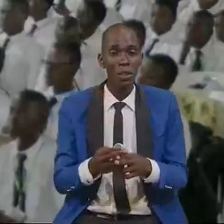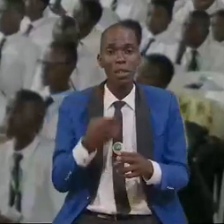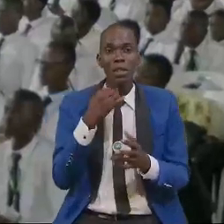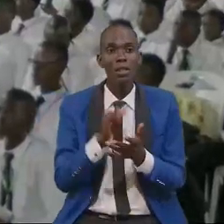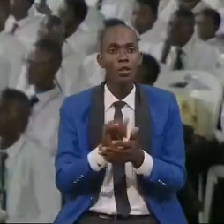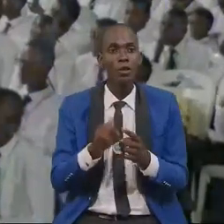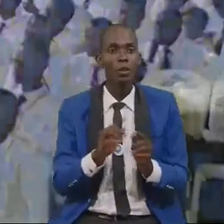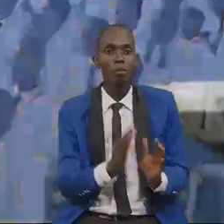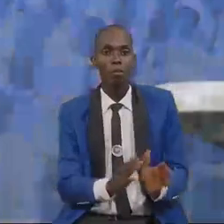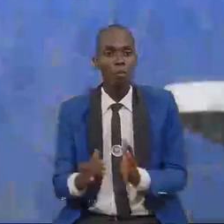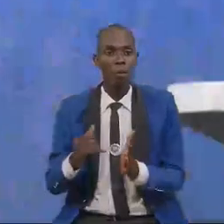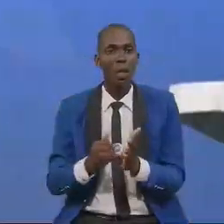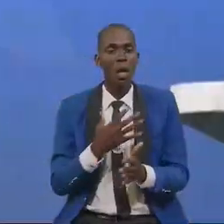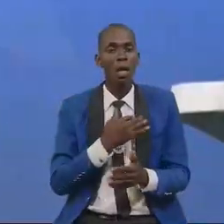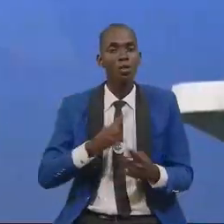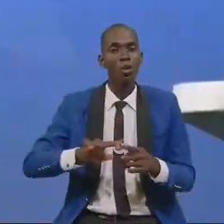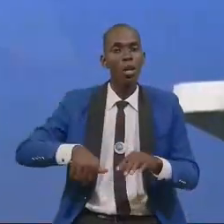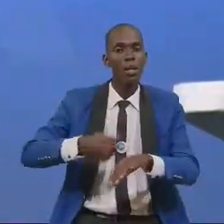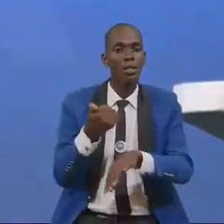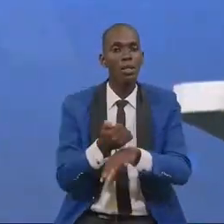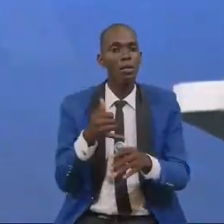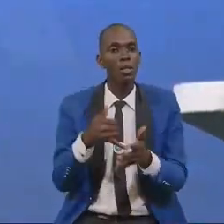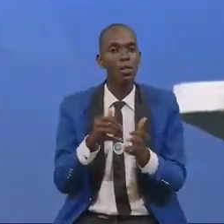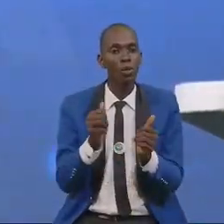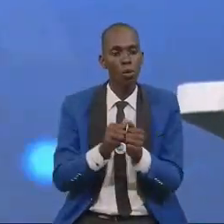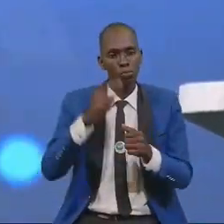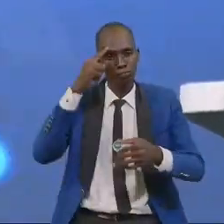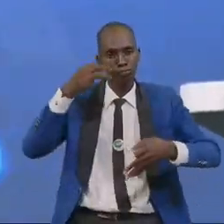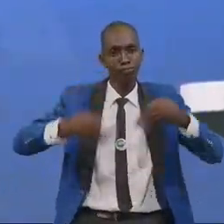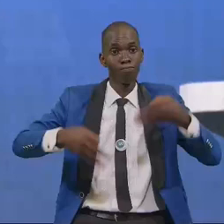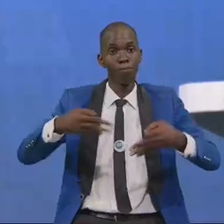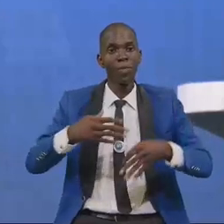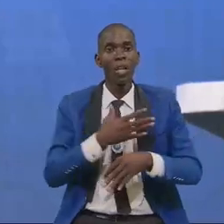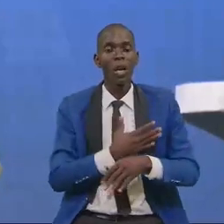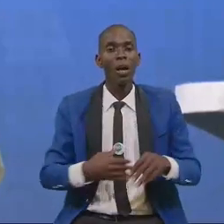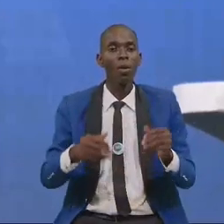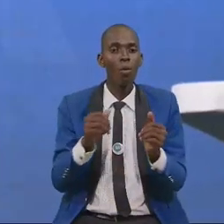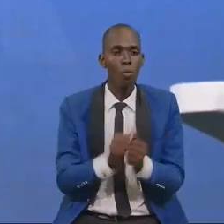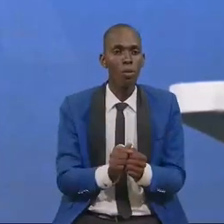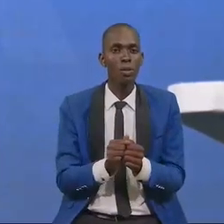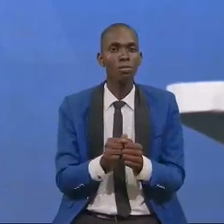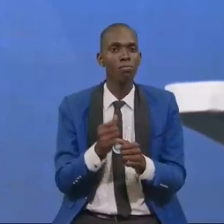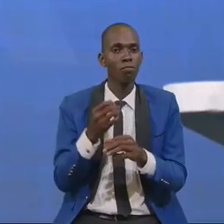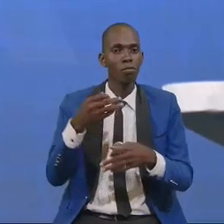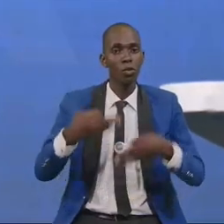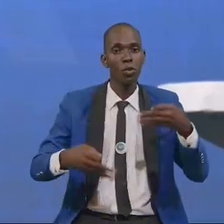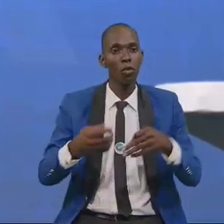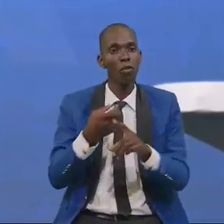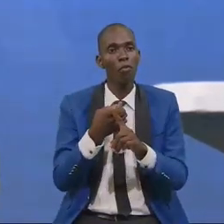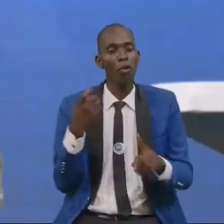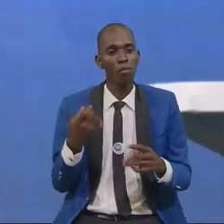l'ordre le soutenir par le droit et par la justice dès maintenant et à toujours